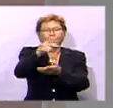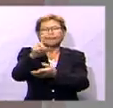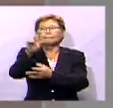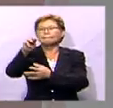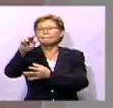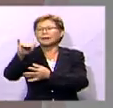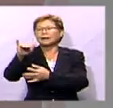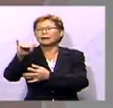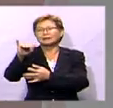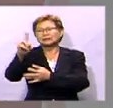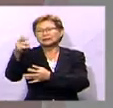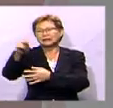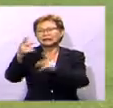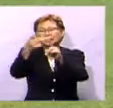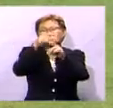atlet